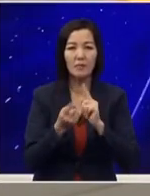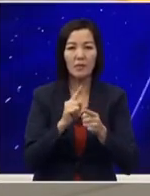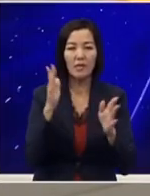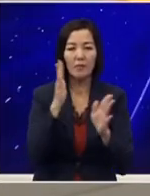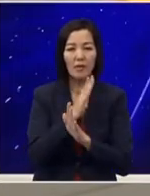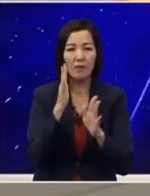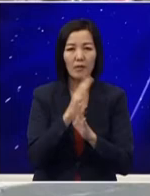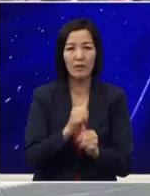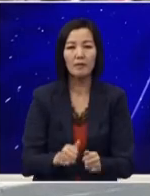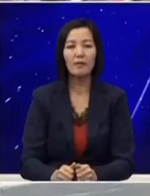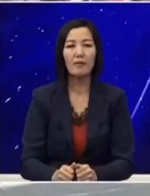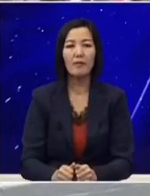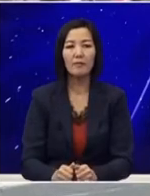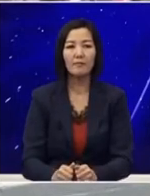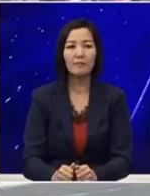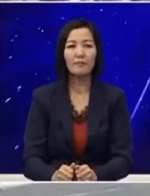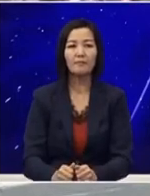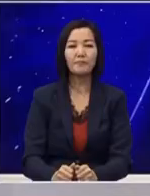климата.